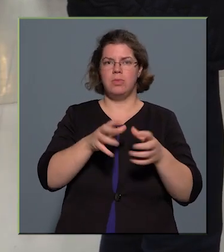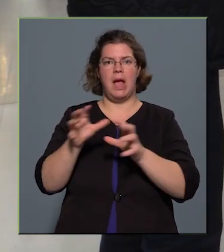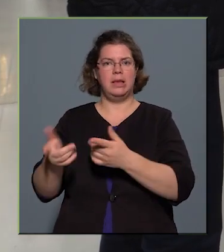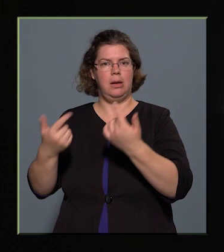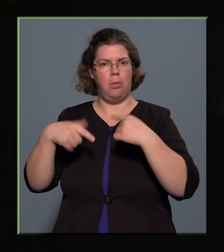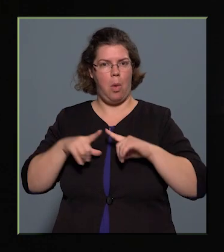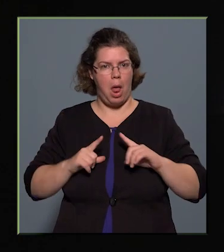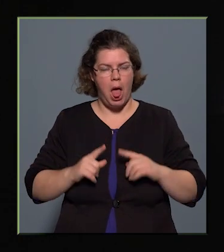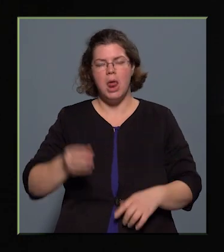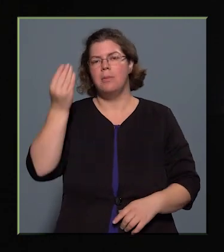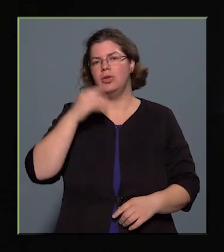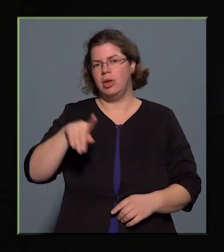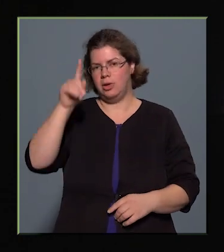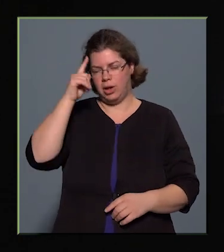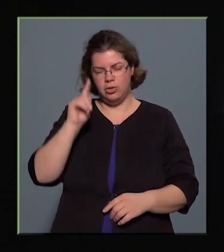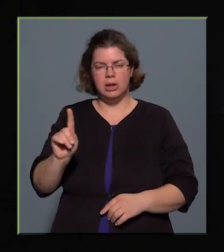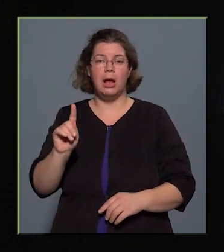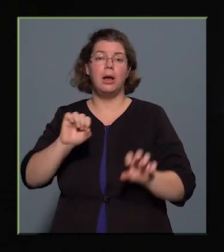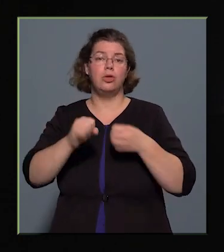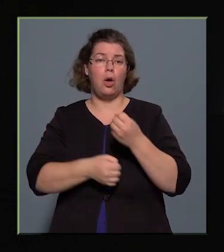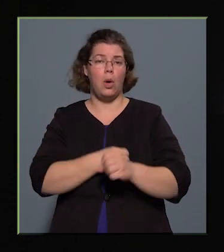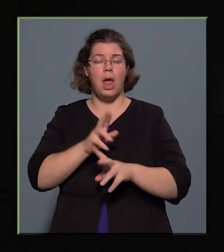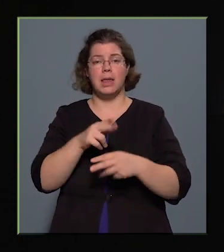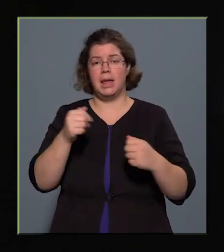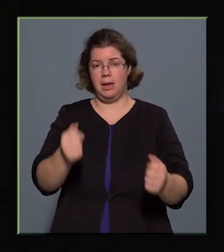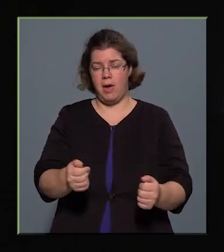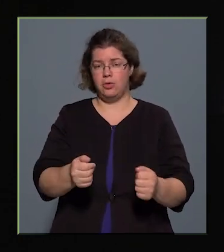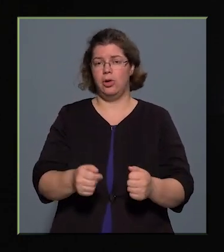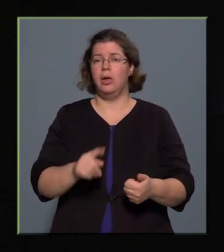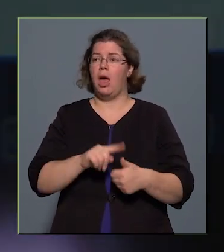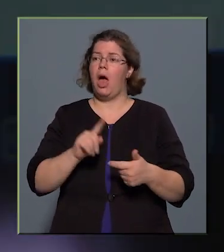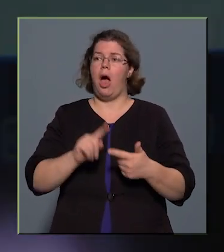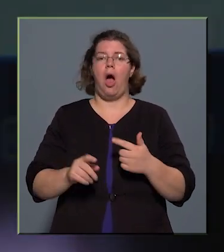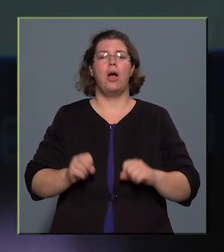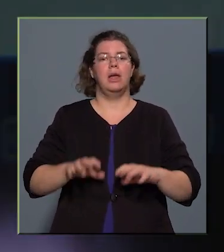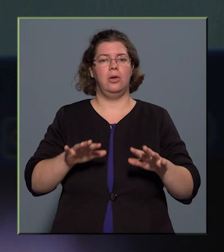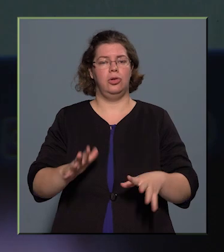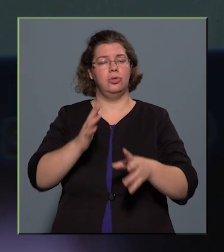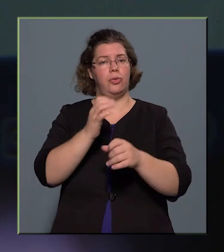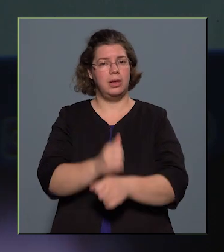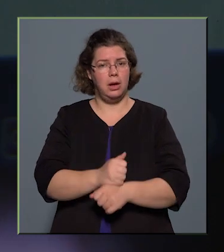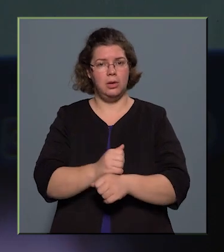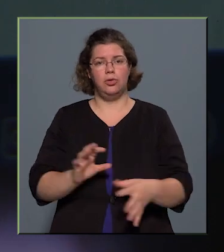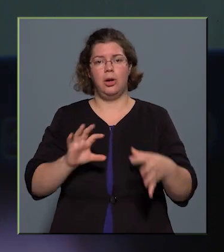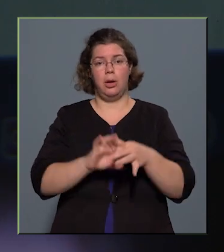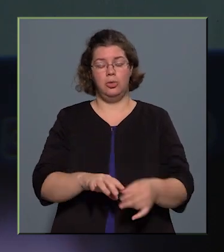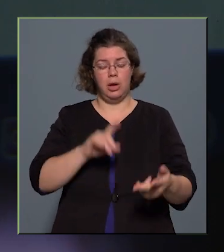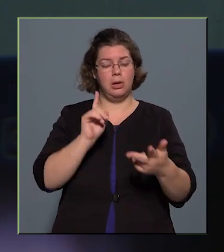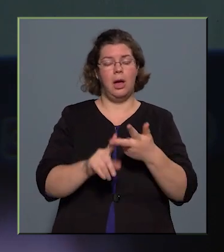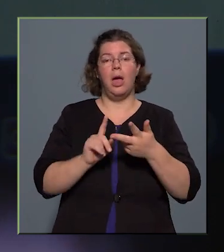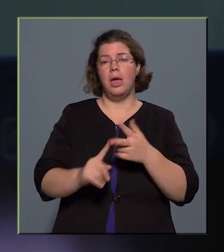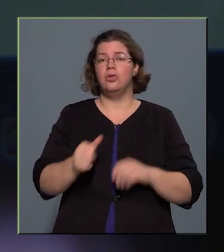a mesterséges intelligencia gyakorlati kihívásai, a hatékonyság és a fenntarthatóság kapcsolata, valamint